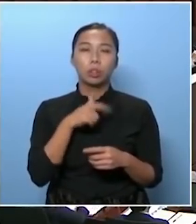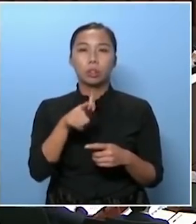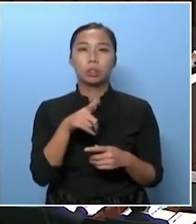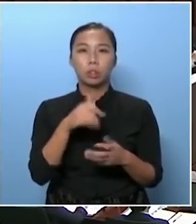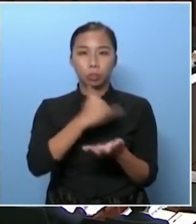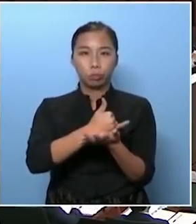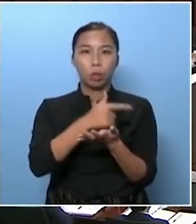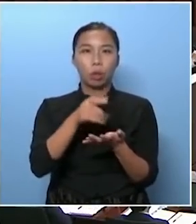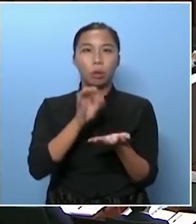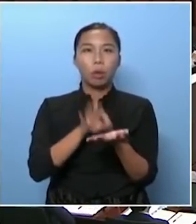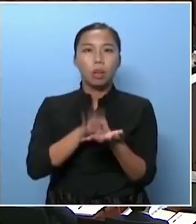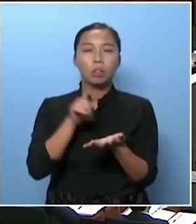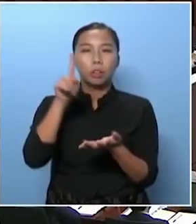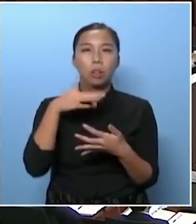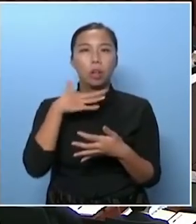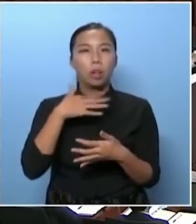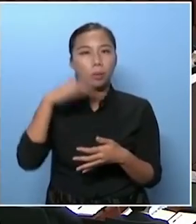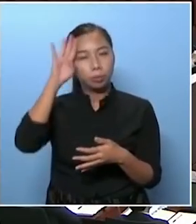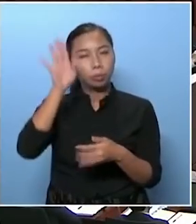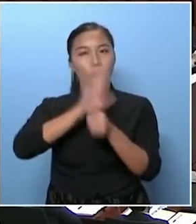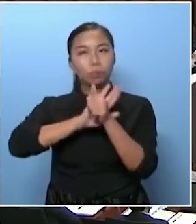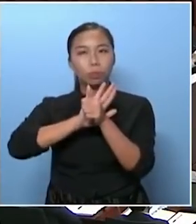上喺個位度咁喧譁嘅。請你出去。